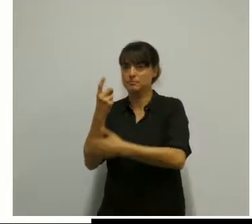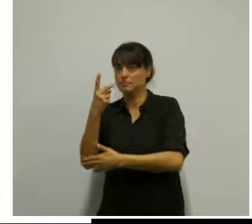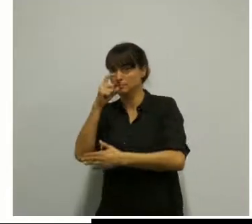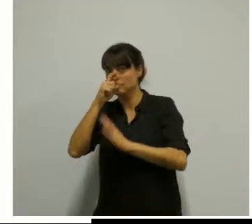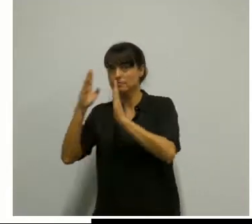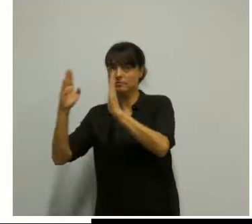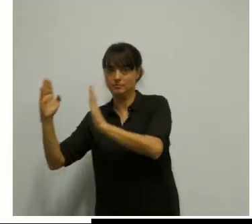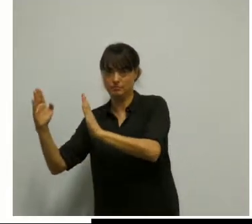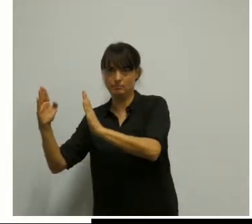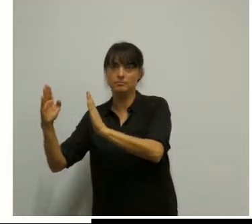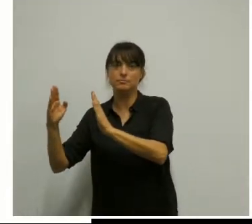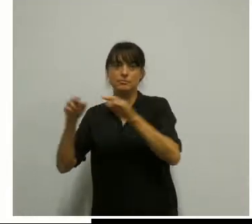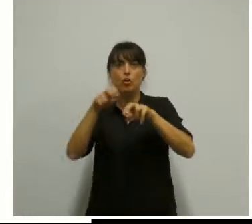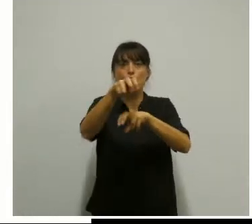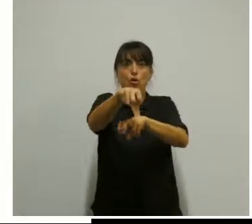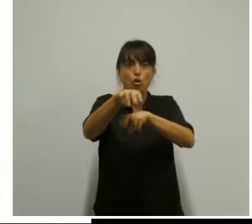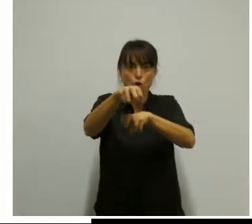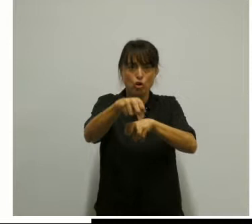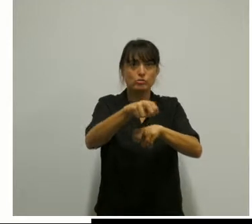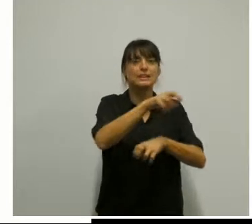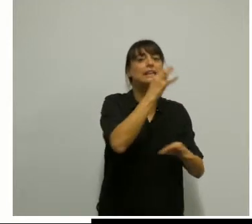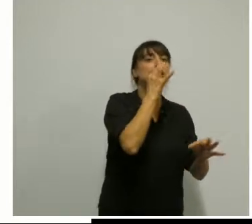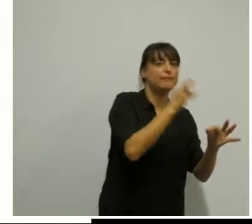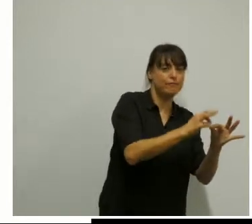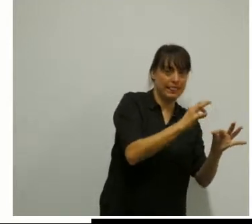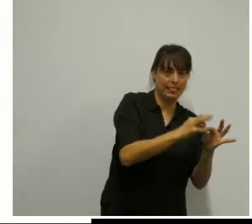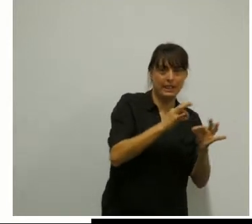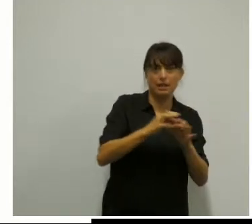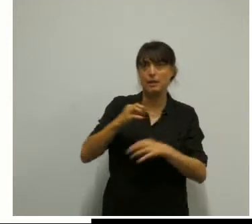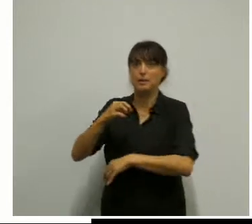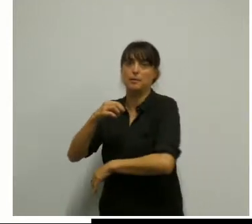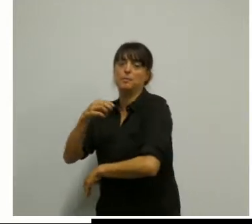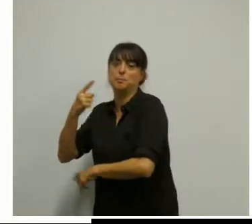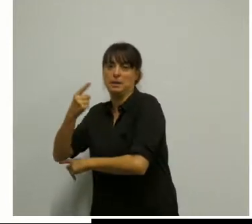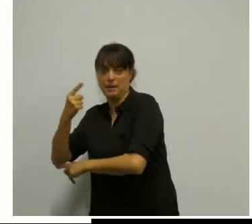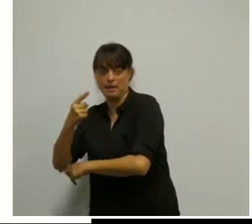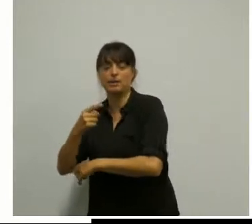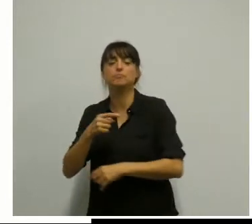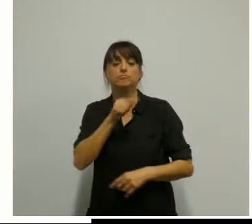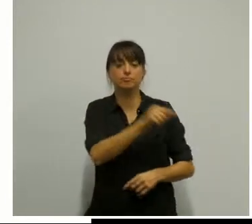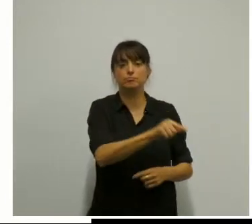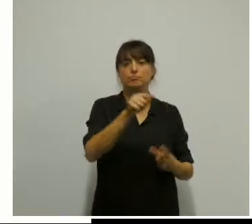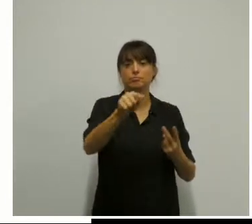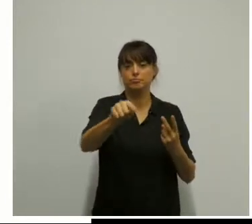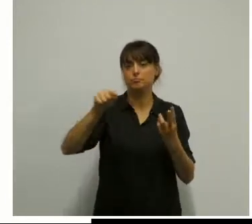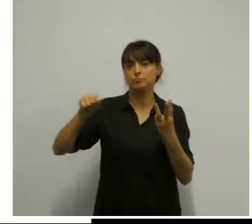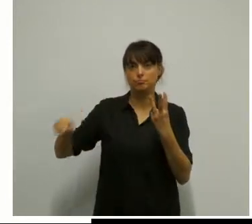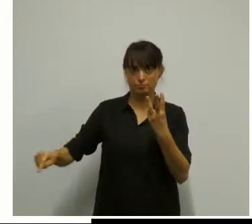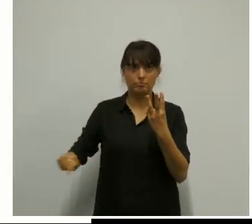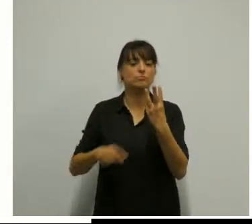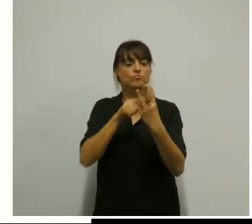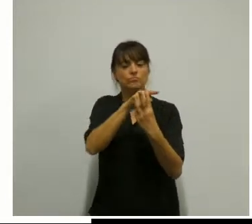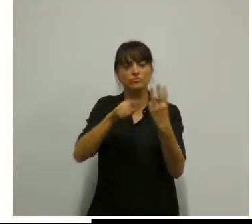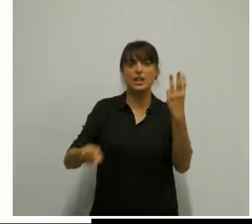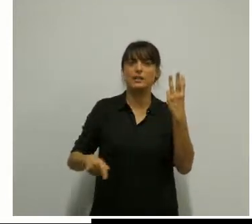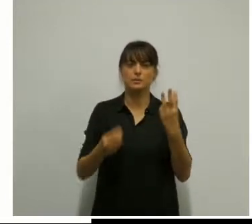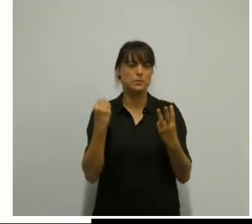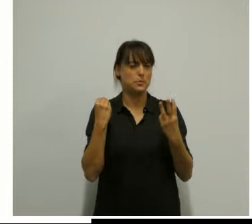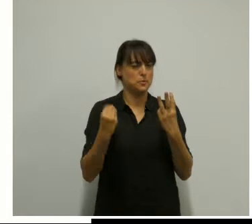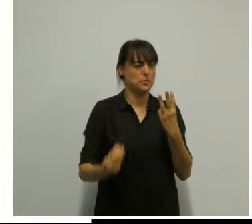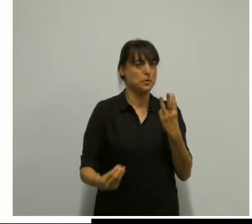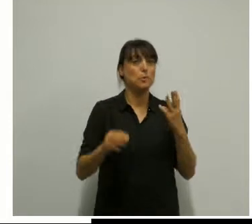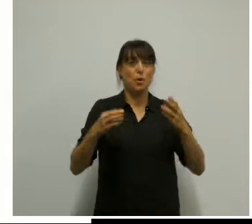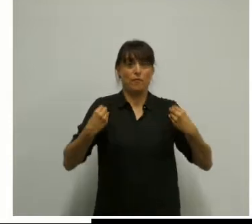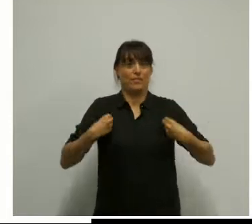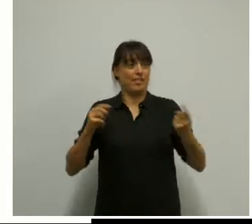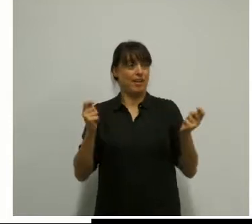Durant molts anys bueno, tenim uns espais molt bons, uns espais amplis, però la vida, les maneres, els usos, les